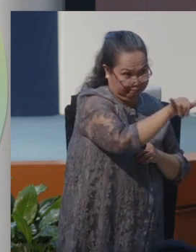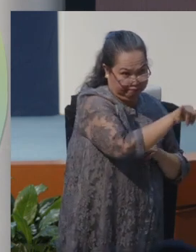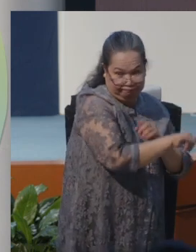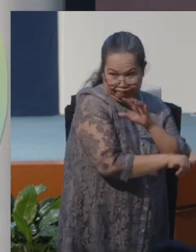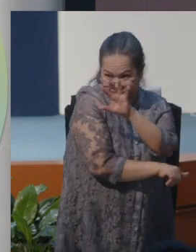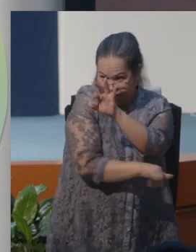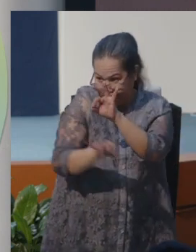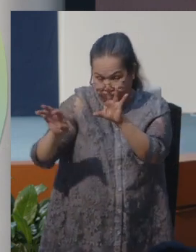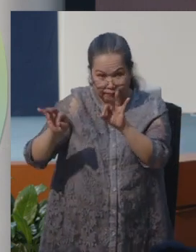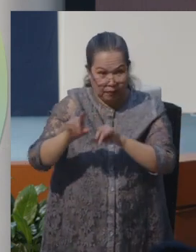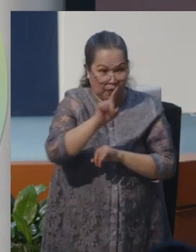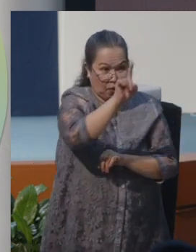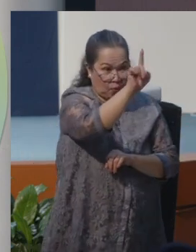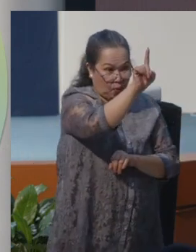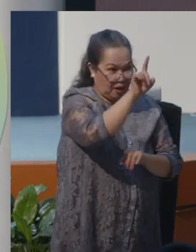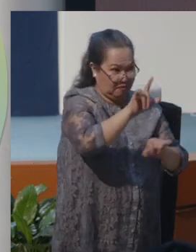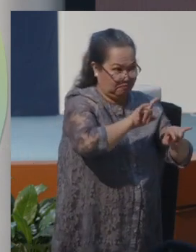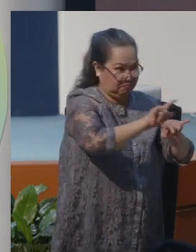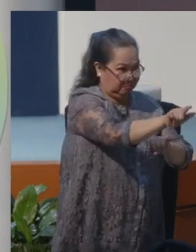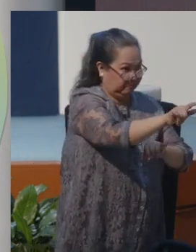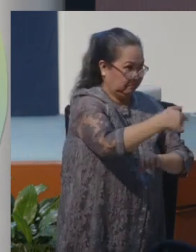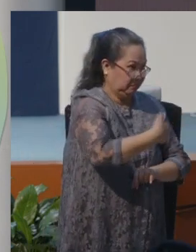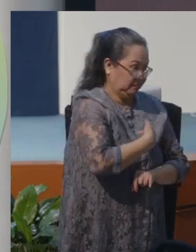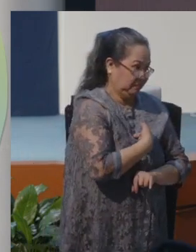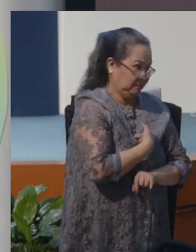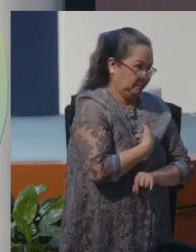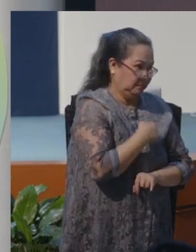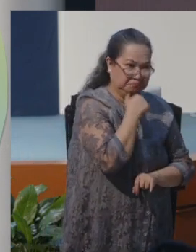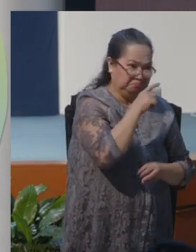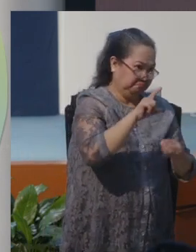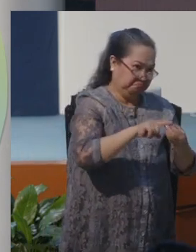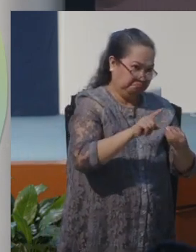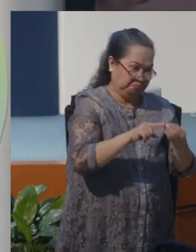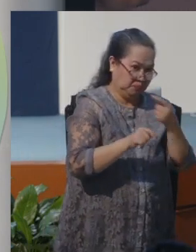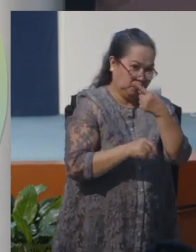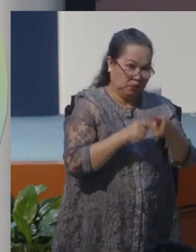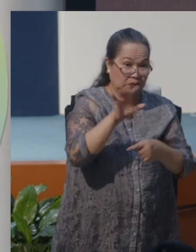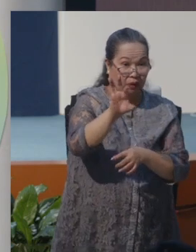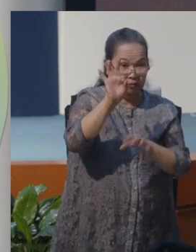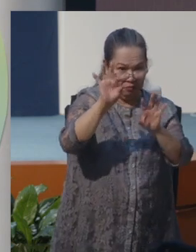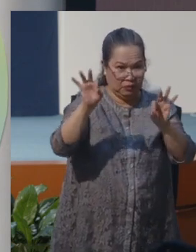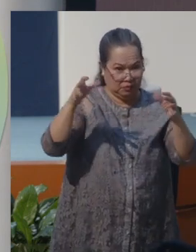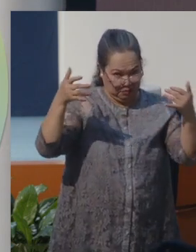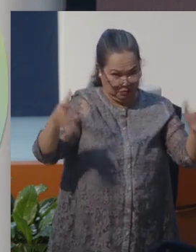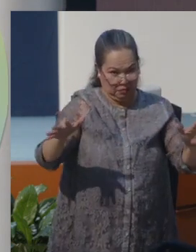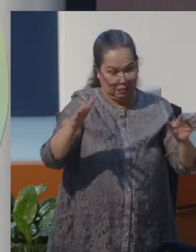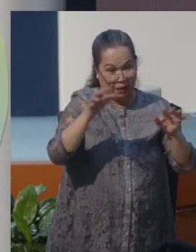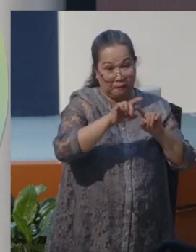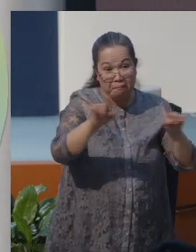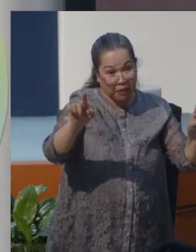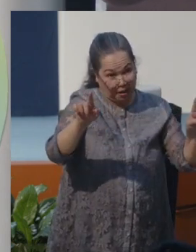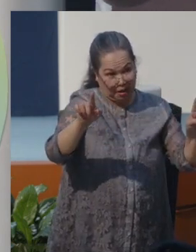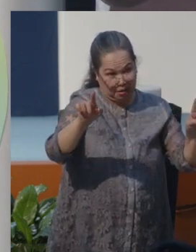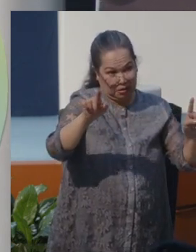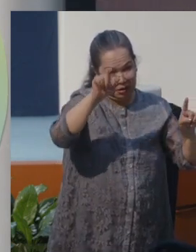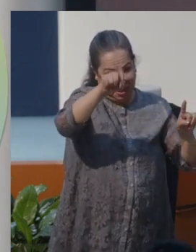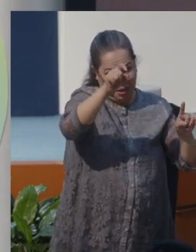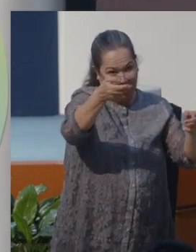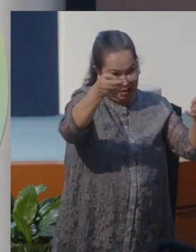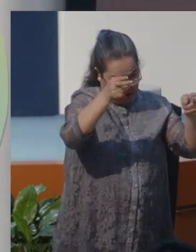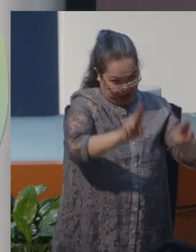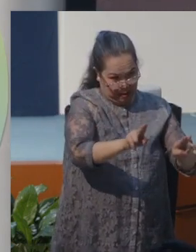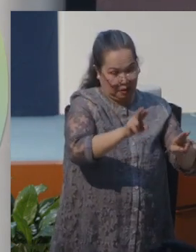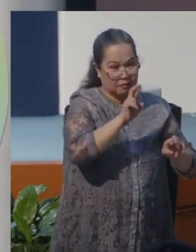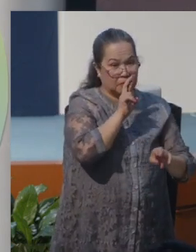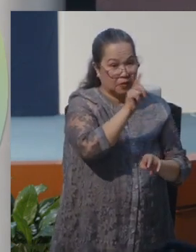sabi niya, one of you will betray me. I'm not speaking of all of you. I know whom I have chosen, but the scripture will be fulfilled. He who